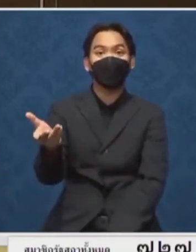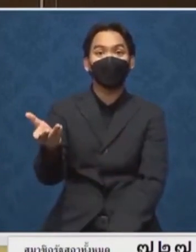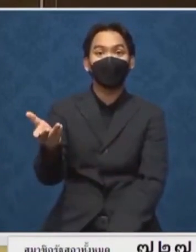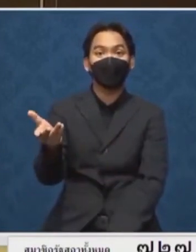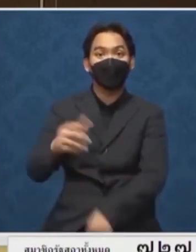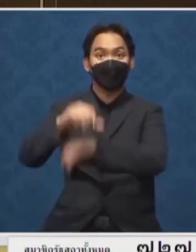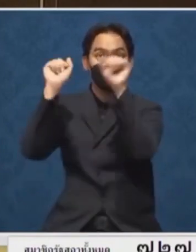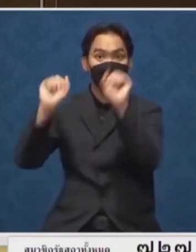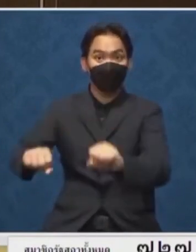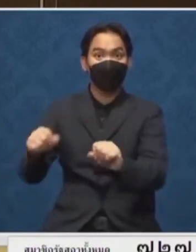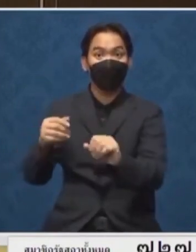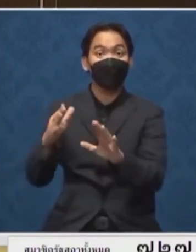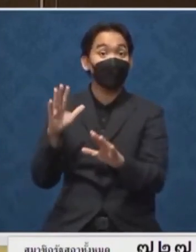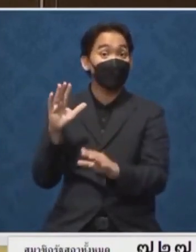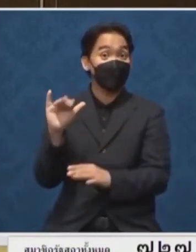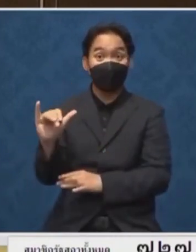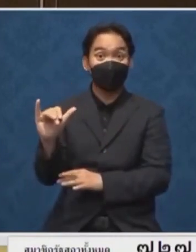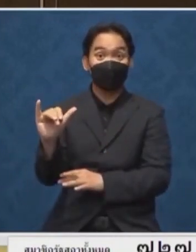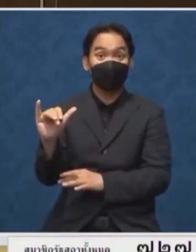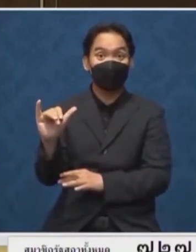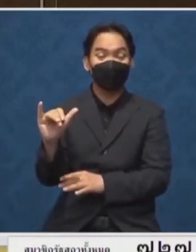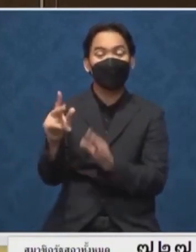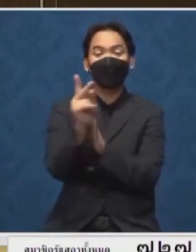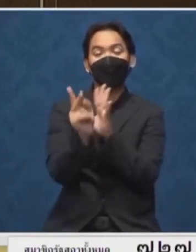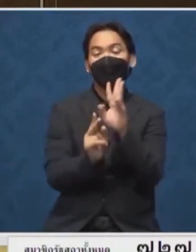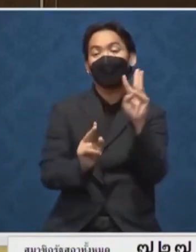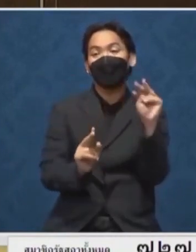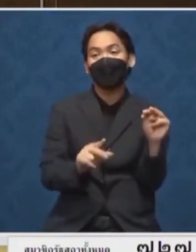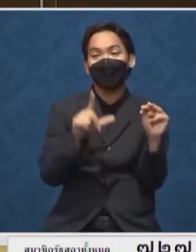ในมาตราที่24/1